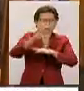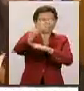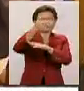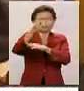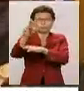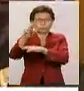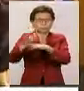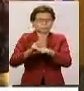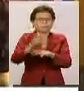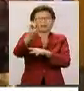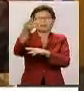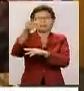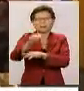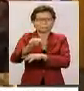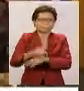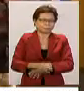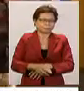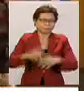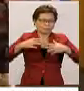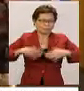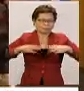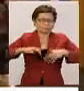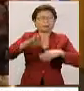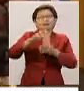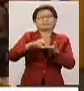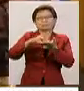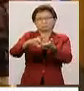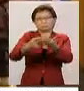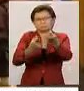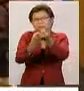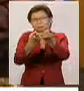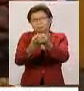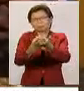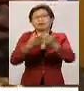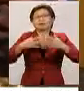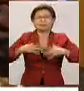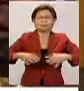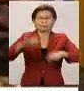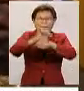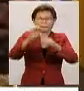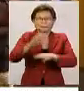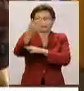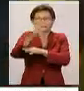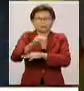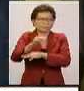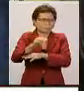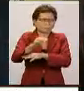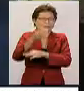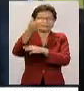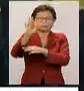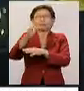TV Angkasa Puri. Produk pakaian sukan Al Ehsan turut menaja pakaian rasmi petugas RTM Sukma ke-19